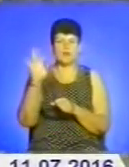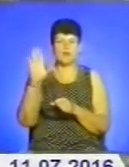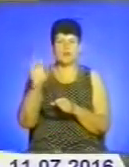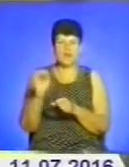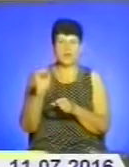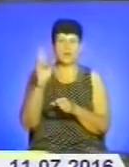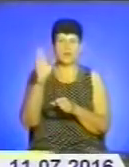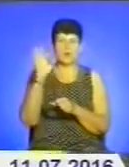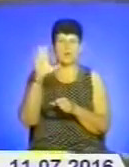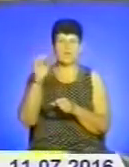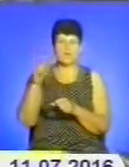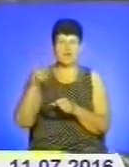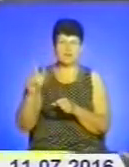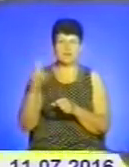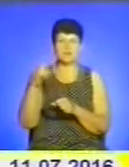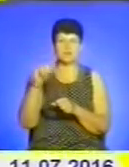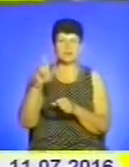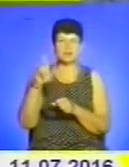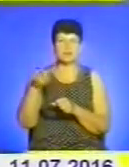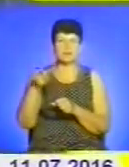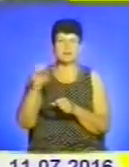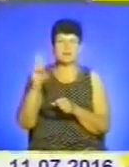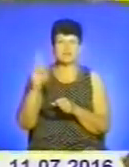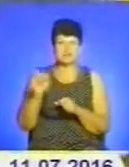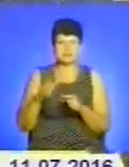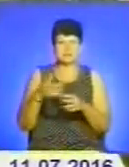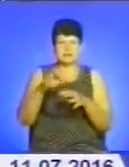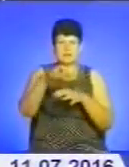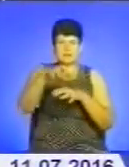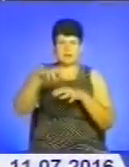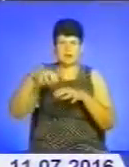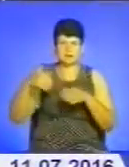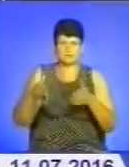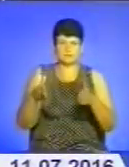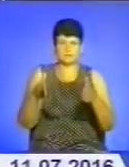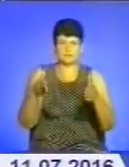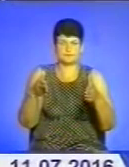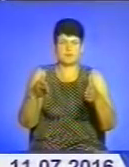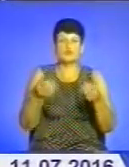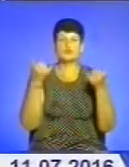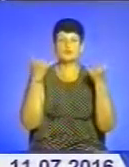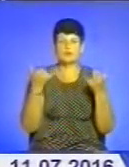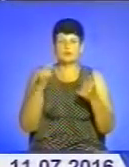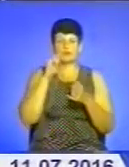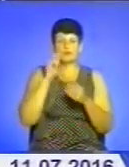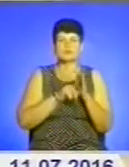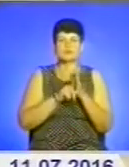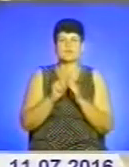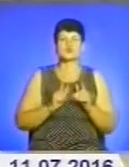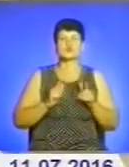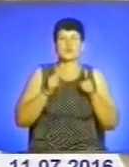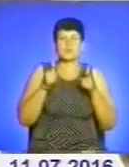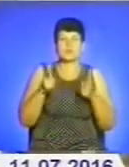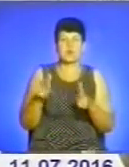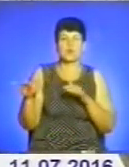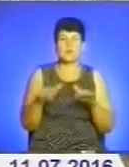На сьогодні підрядна організація провела фрезерування дорожнього покриття. Сьогодні в Україні розпочалася вступна кампанія до вищих